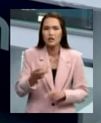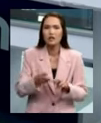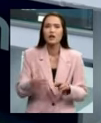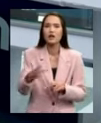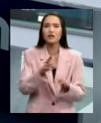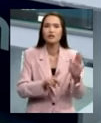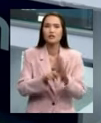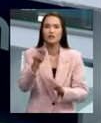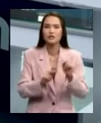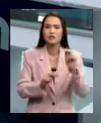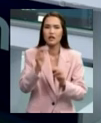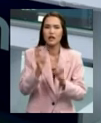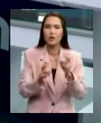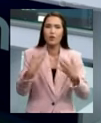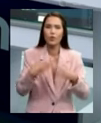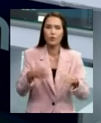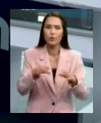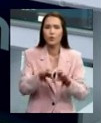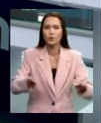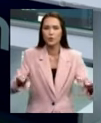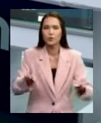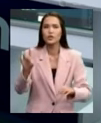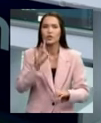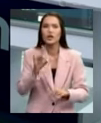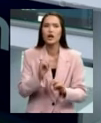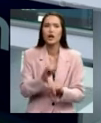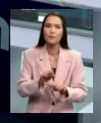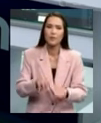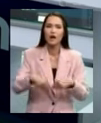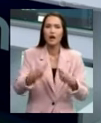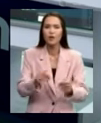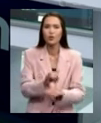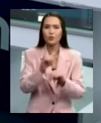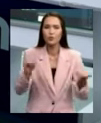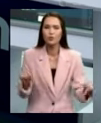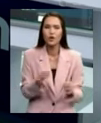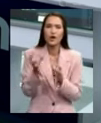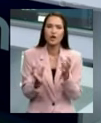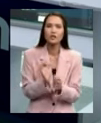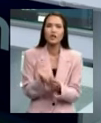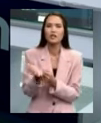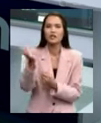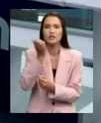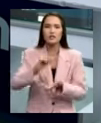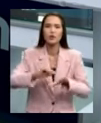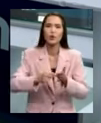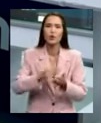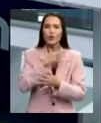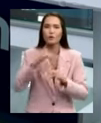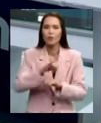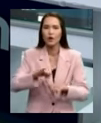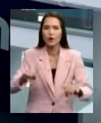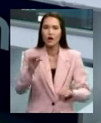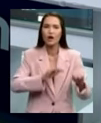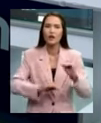строительство завода по выпуску трубной продукции, что позволит увеличить долю местного содержания и импортозамещения. На масштабном